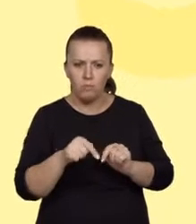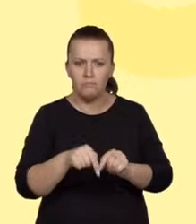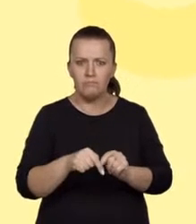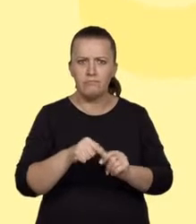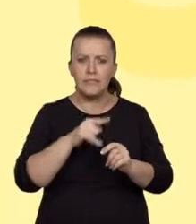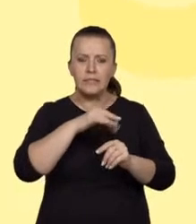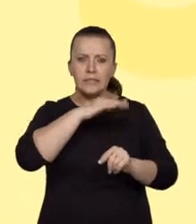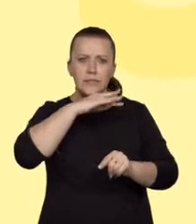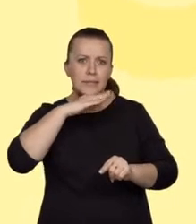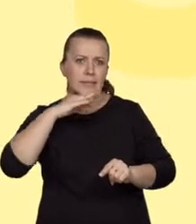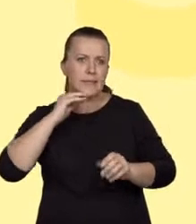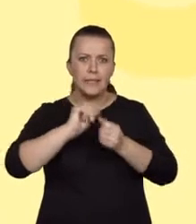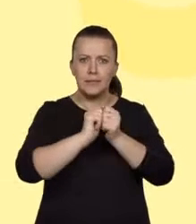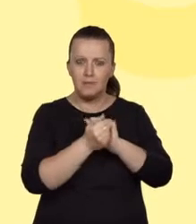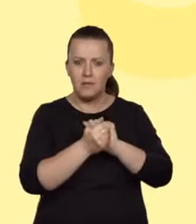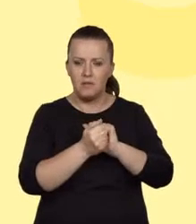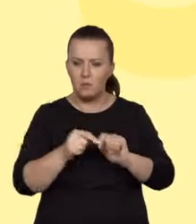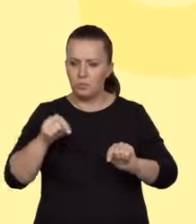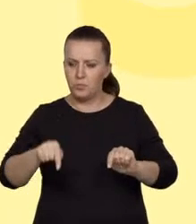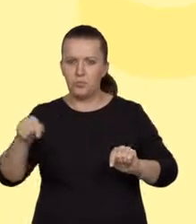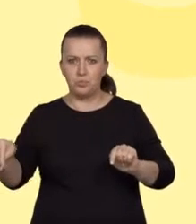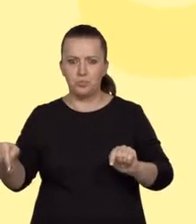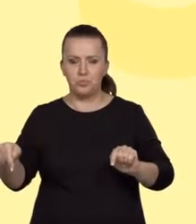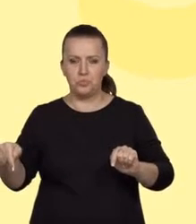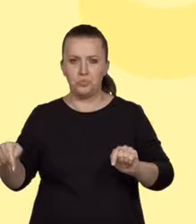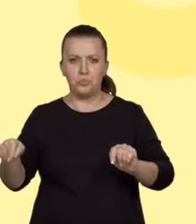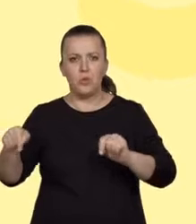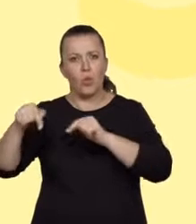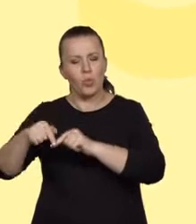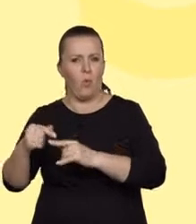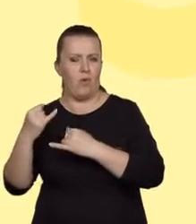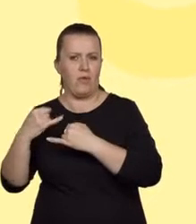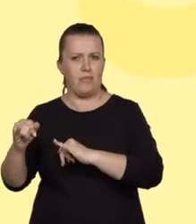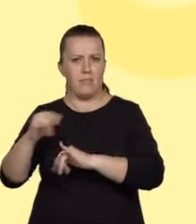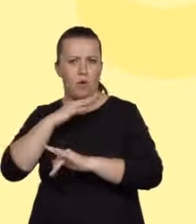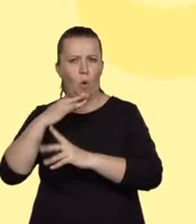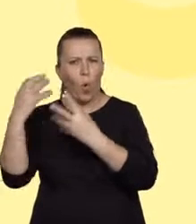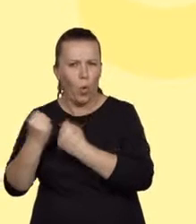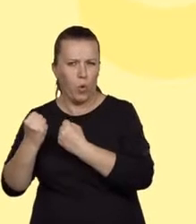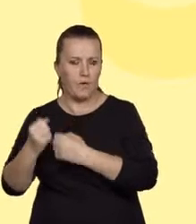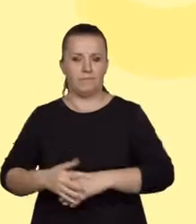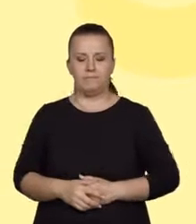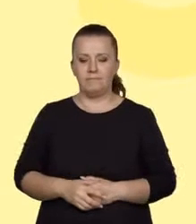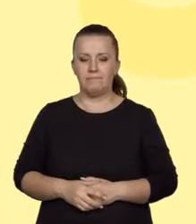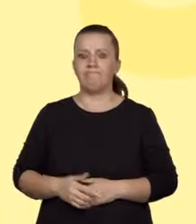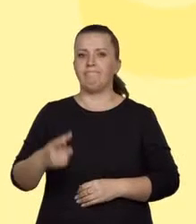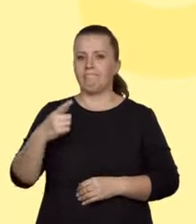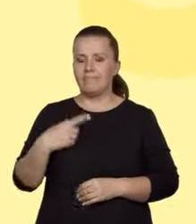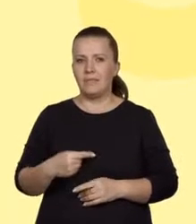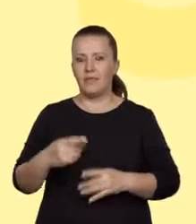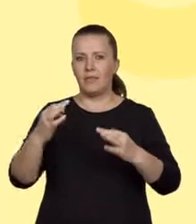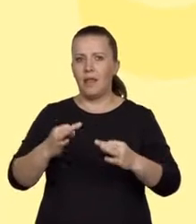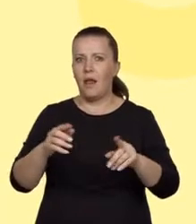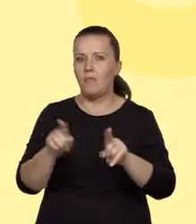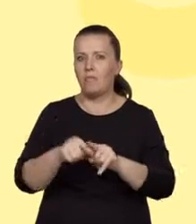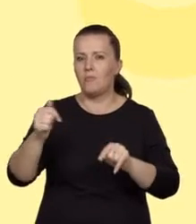fioletowe zabarwienie, a w pozostałych próbkach pojawiło się szafirowe zabarwienie. Także i teraz konieczne jest przypomnienie